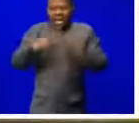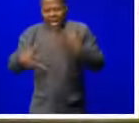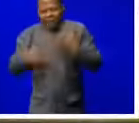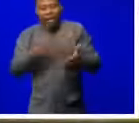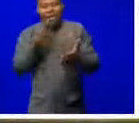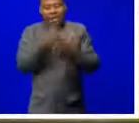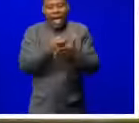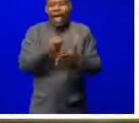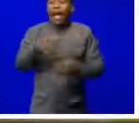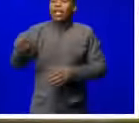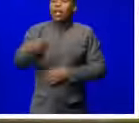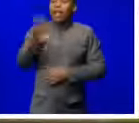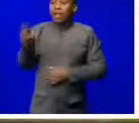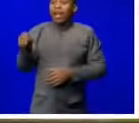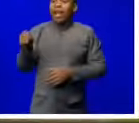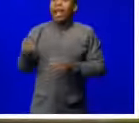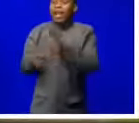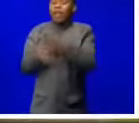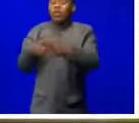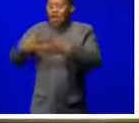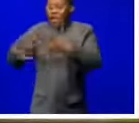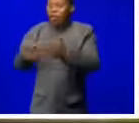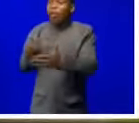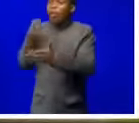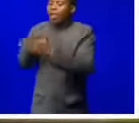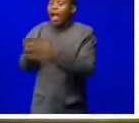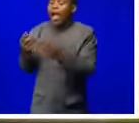Africa. Na ulandza stoko le ukhala sema